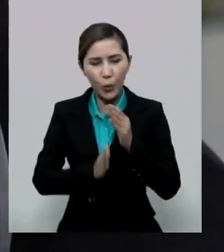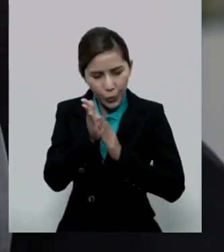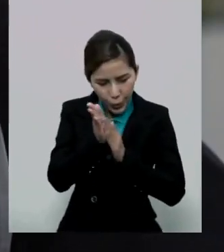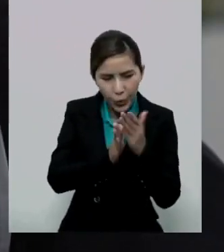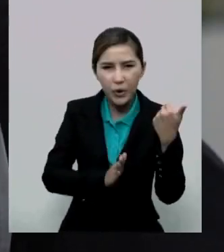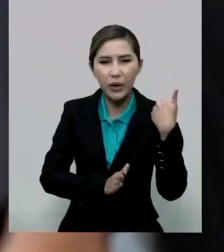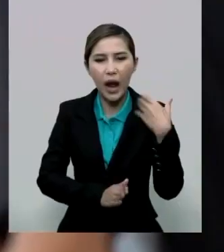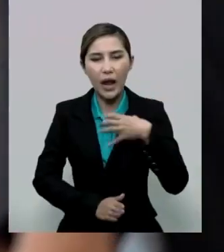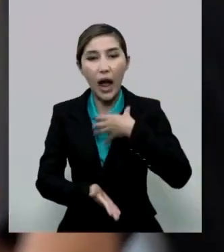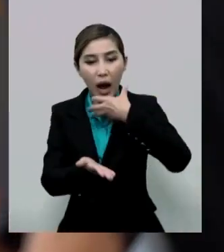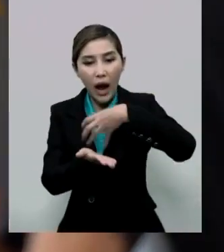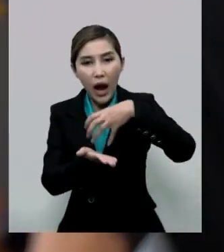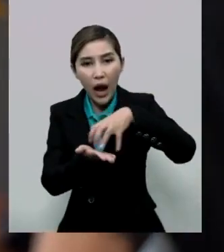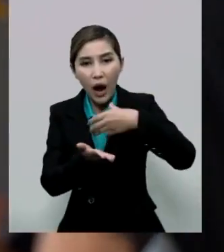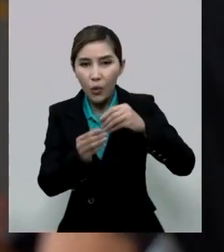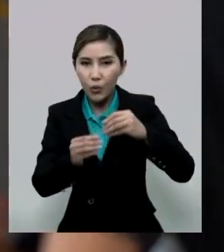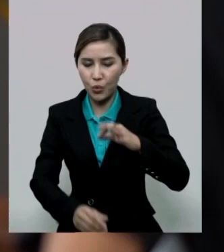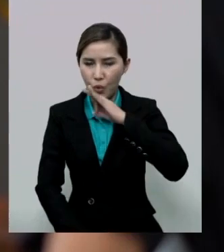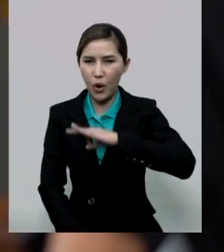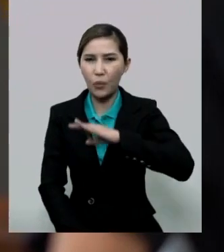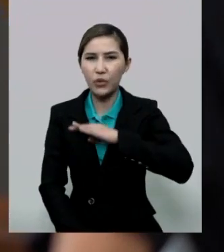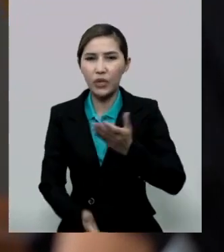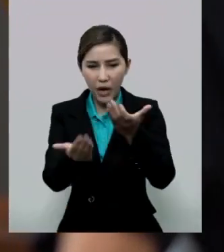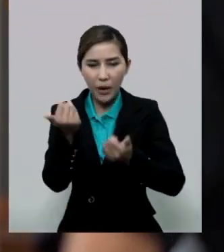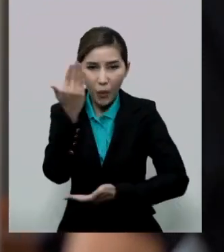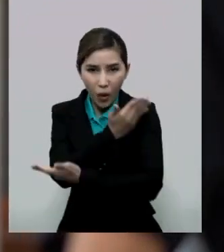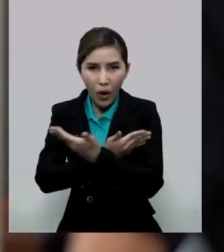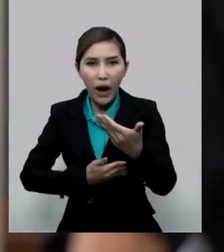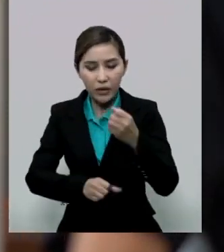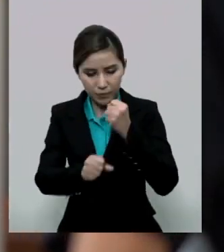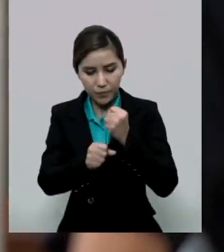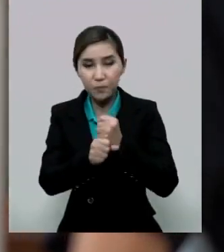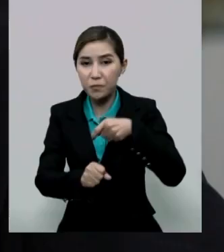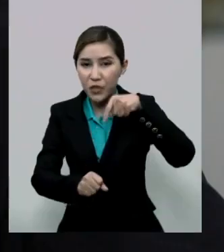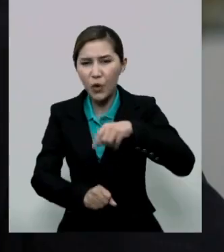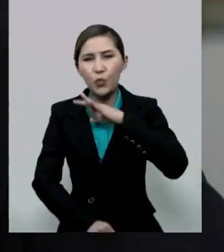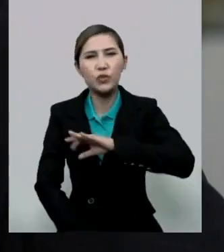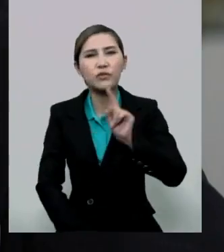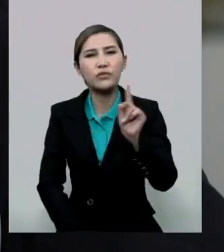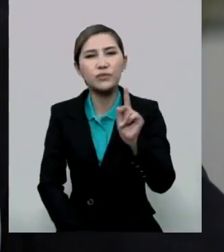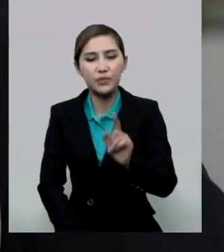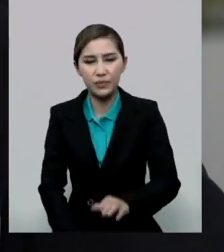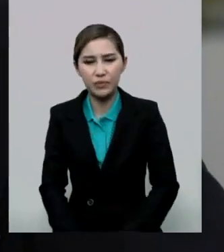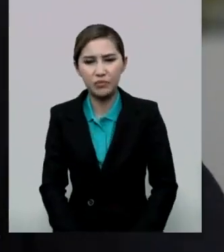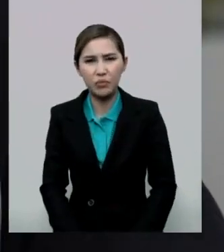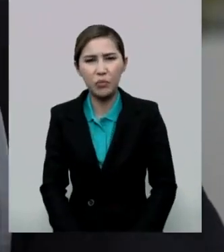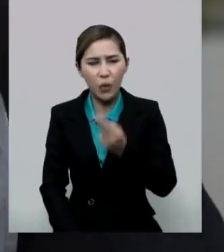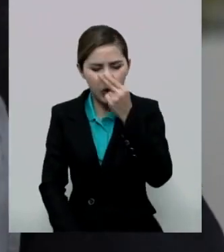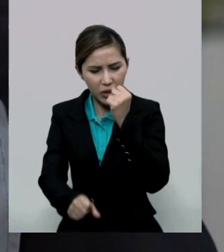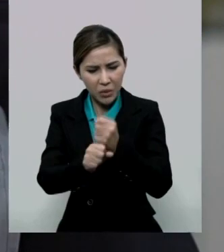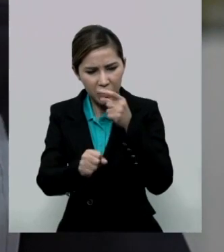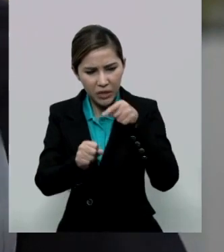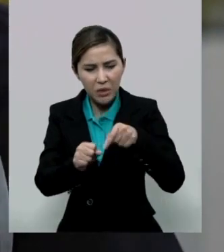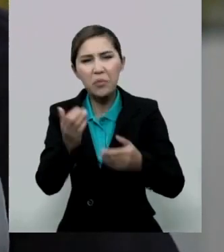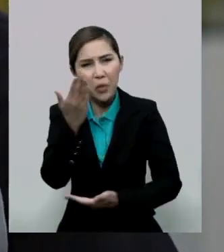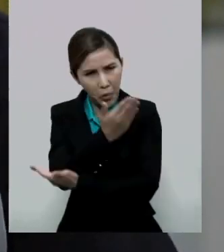าท้าทายมากครับ ค่ะอยากให้เล่าให้ฟังหน่อยว่าความรู้สึกที่เราได้รับโอกาสในการมาทำงานที่นี่อะค่ะรู้สึกยังไงบ้าง ผมไม่ได้มองว่